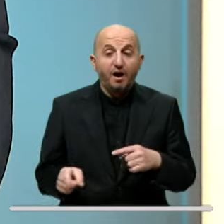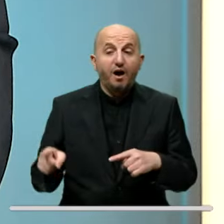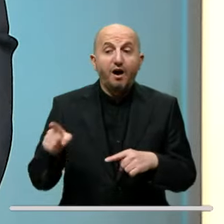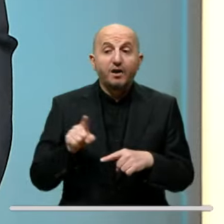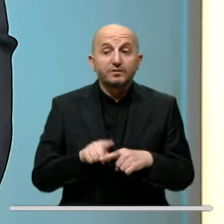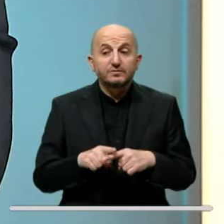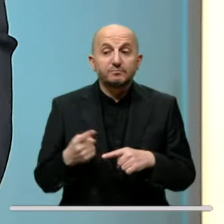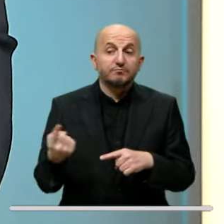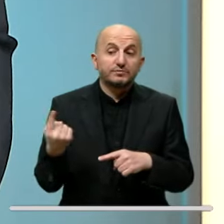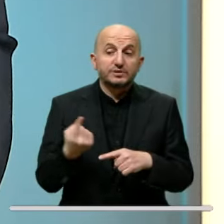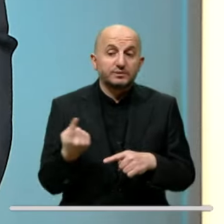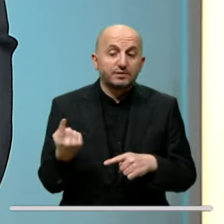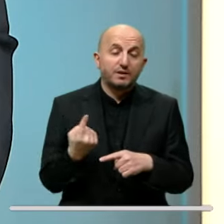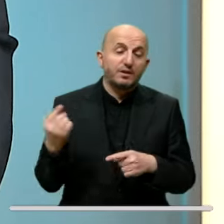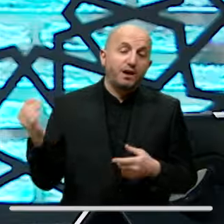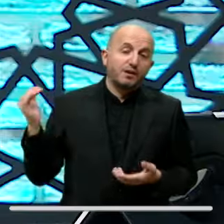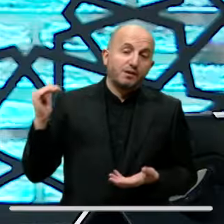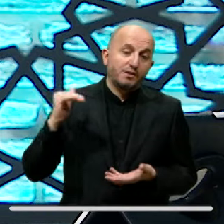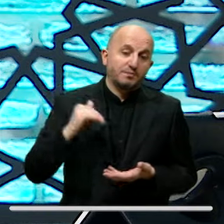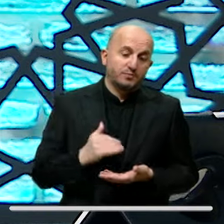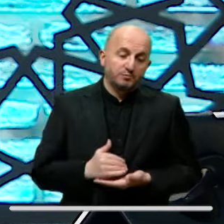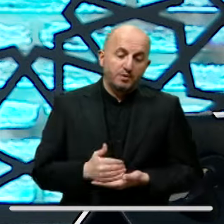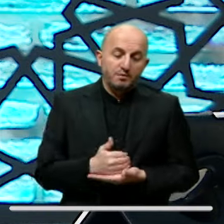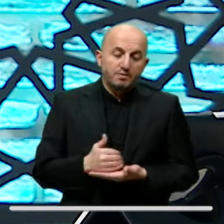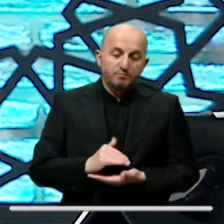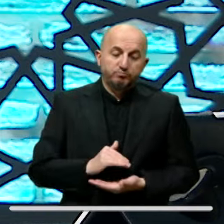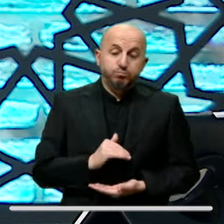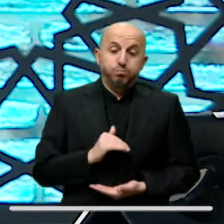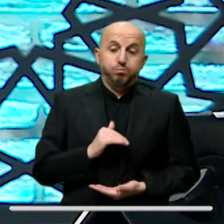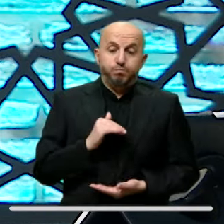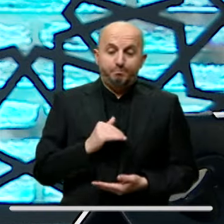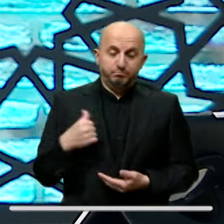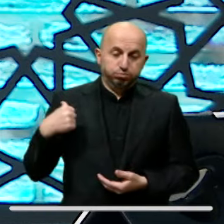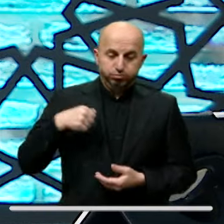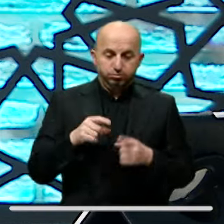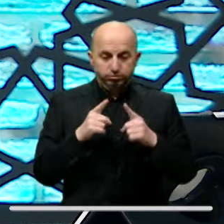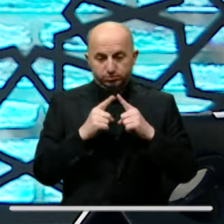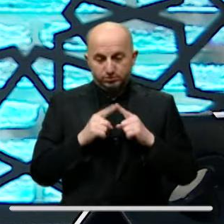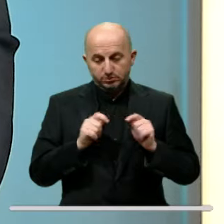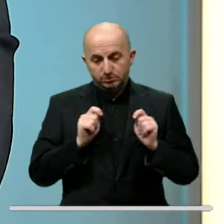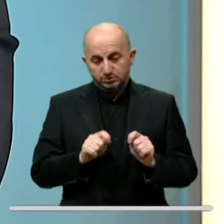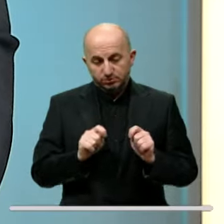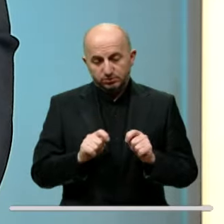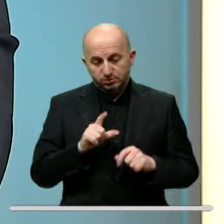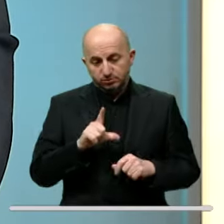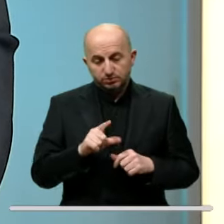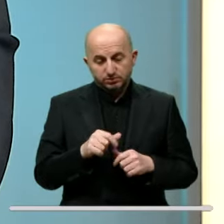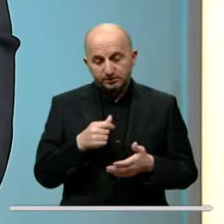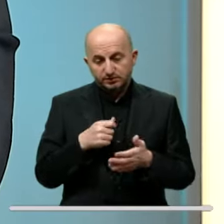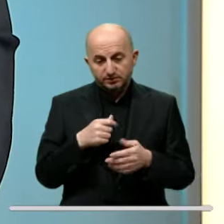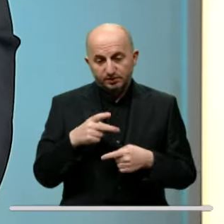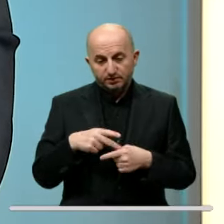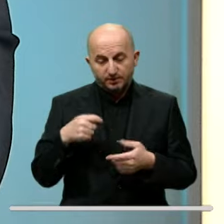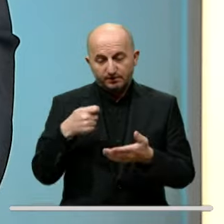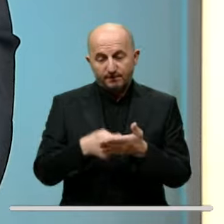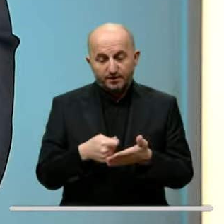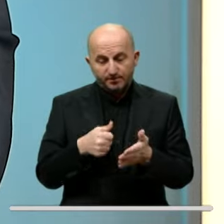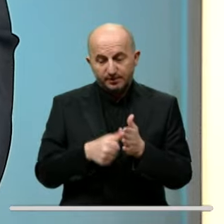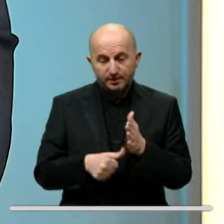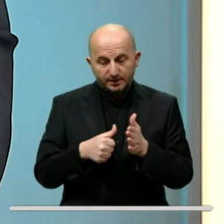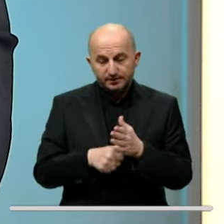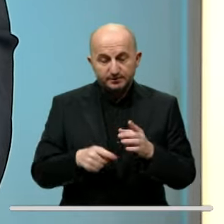mi? Onun da ayrıca zekatı verilmeli mi? Tutar tam tutuyor mu diye bir daha bir hesap yapmaları doğru tabii olur mu? Tabii ki zekat tarihinde hesaplaması